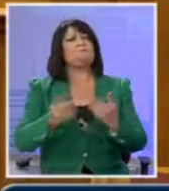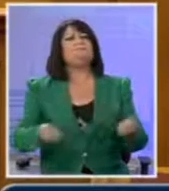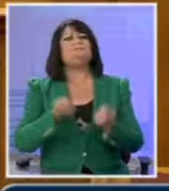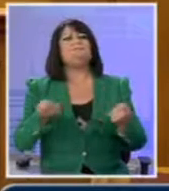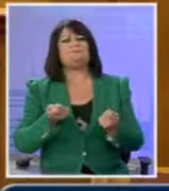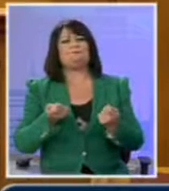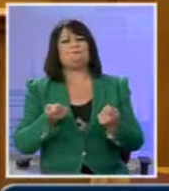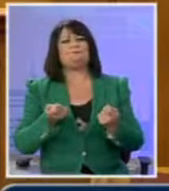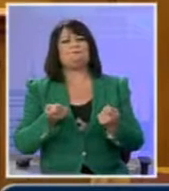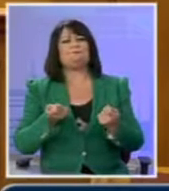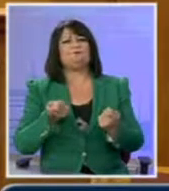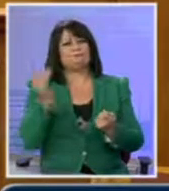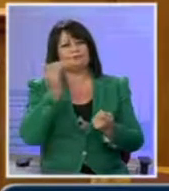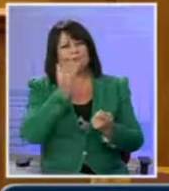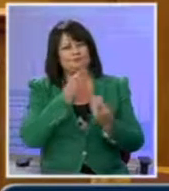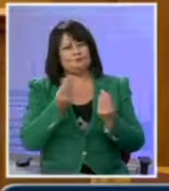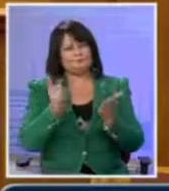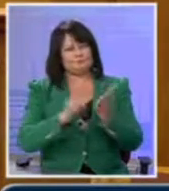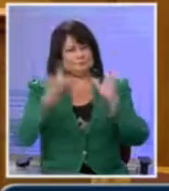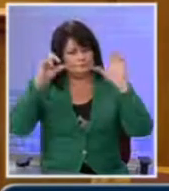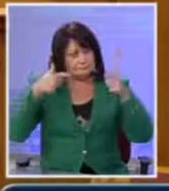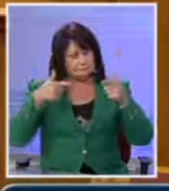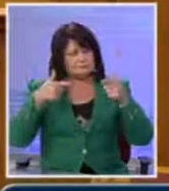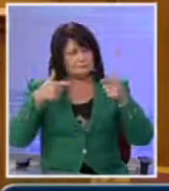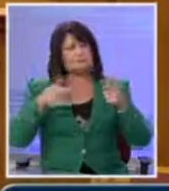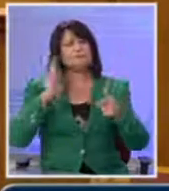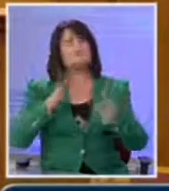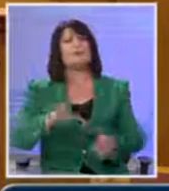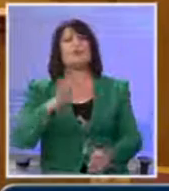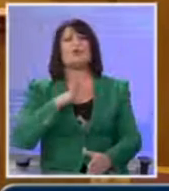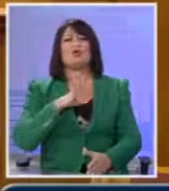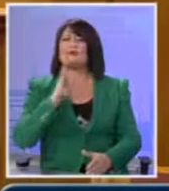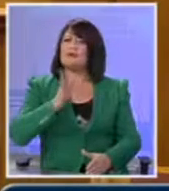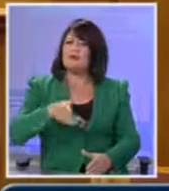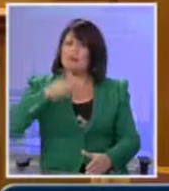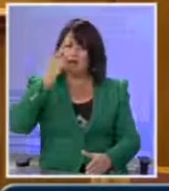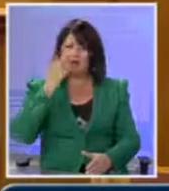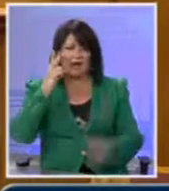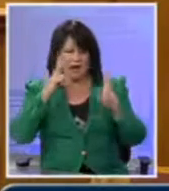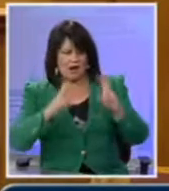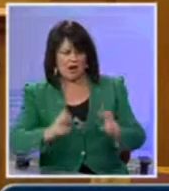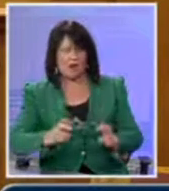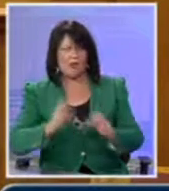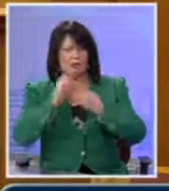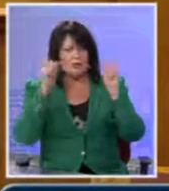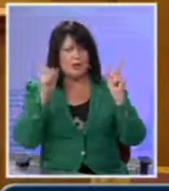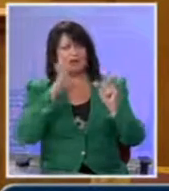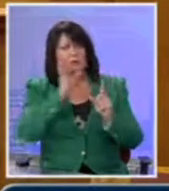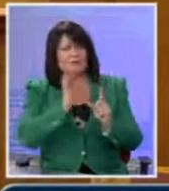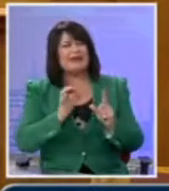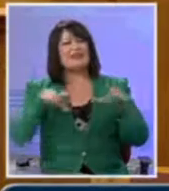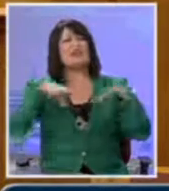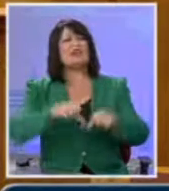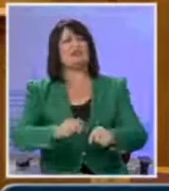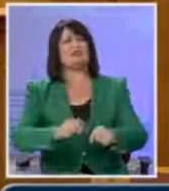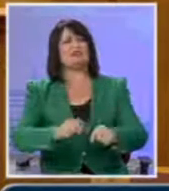μέσω αμεσοδημοκρατικών θεσμών που θα δίνουν βήμα στον πολίτη για να ελέγχει επιτέλους ουσιαστικά την εξουσία.